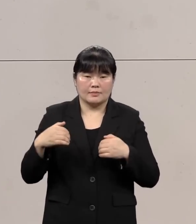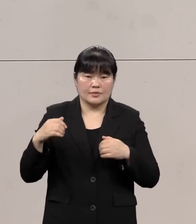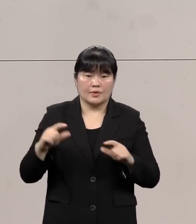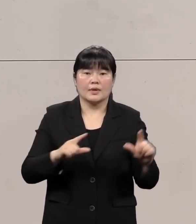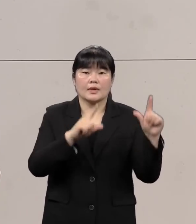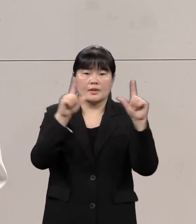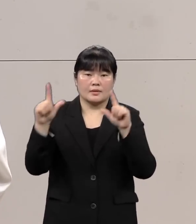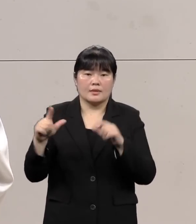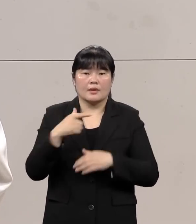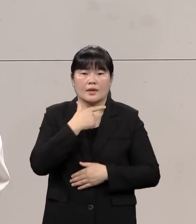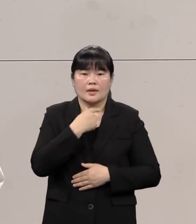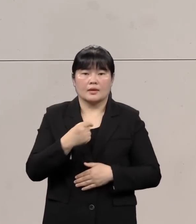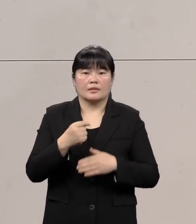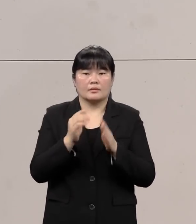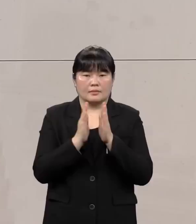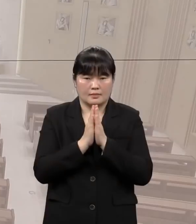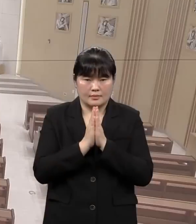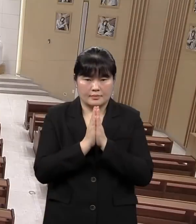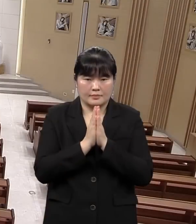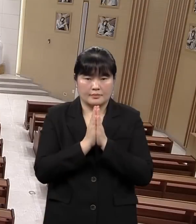되시기를 기도합니다